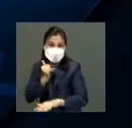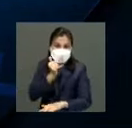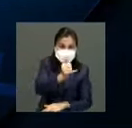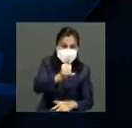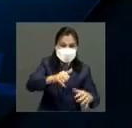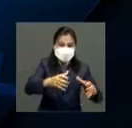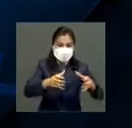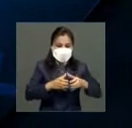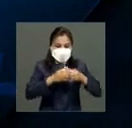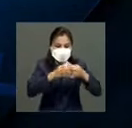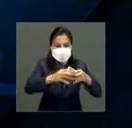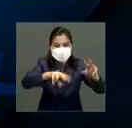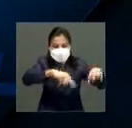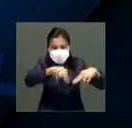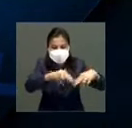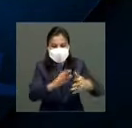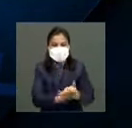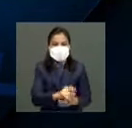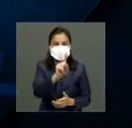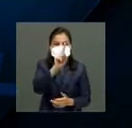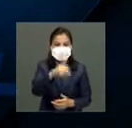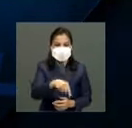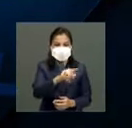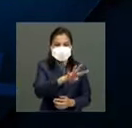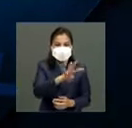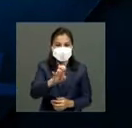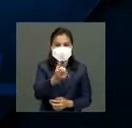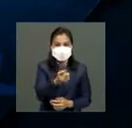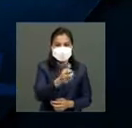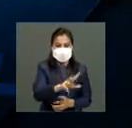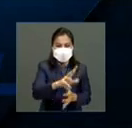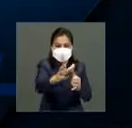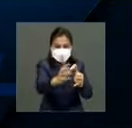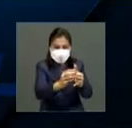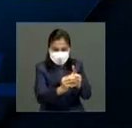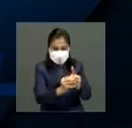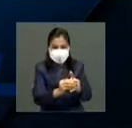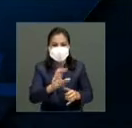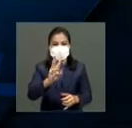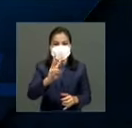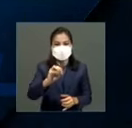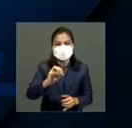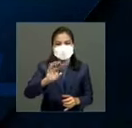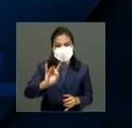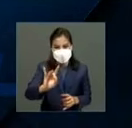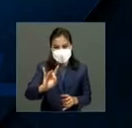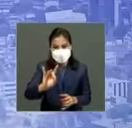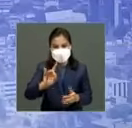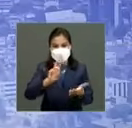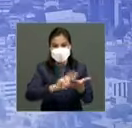active case finding 1,413 รายพบเชื้อถึง68รายเท่ากับ